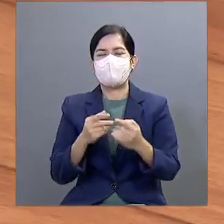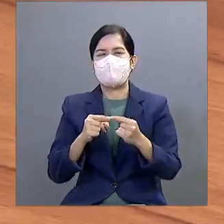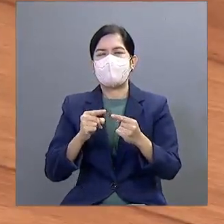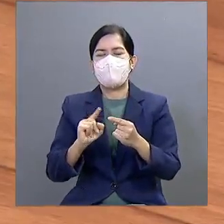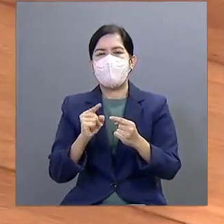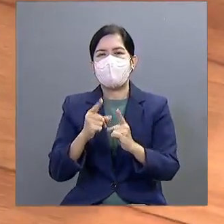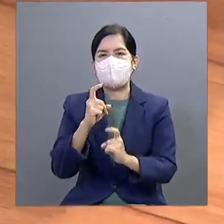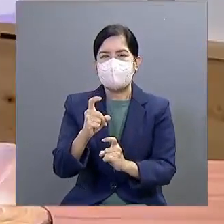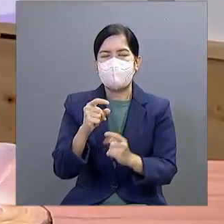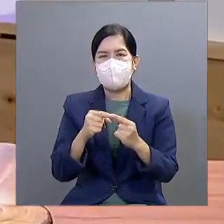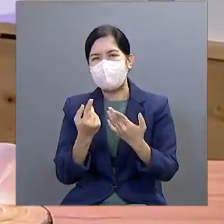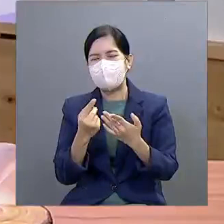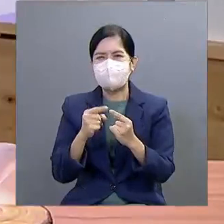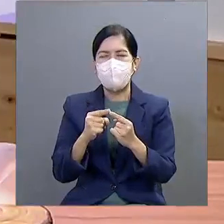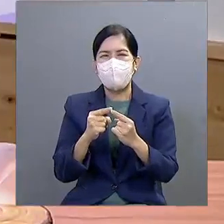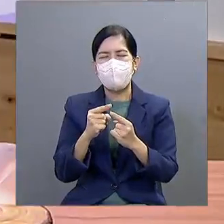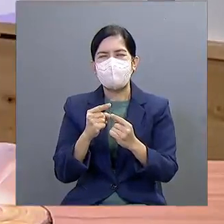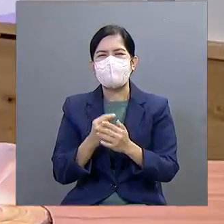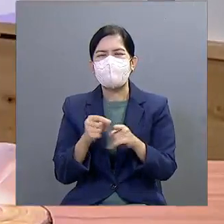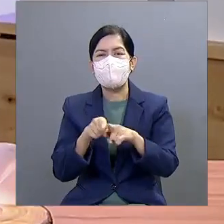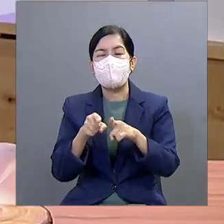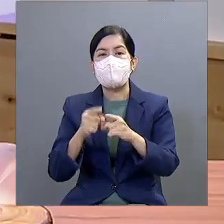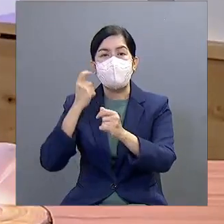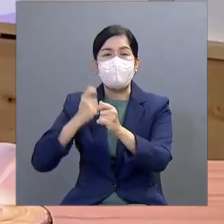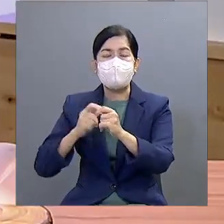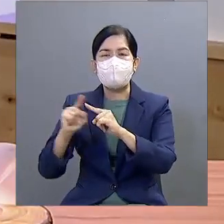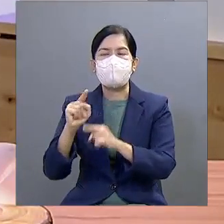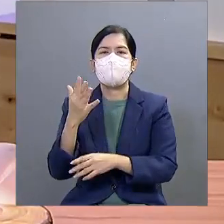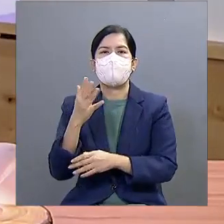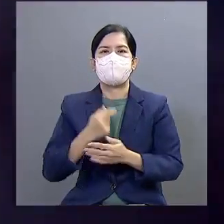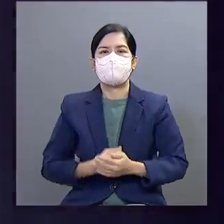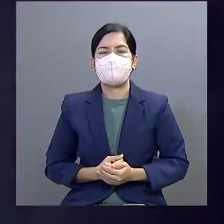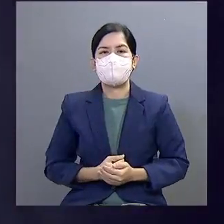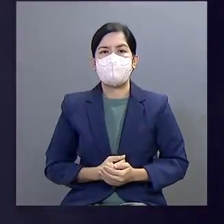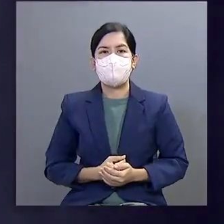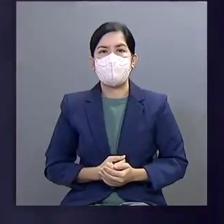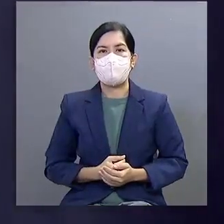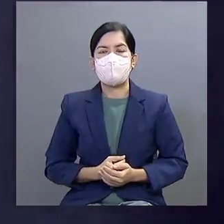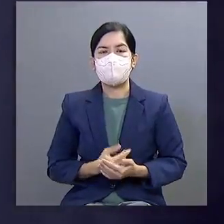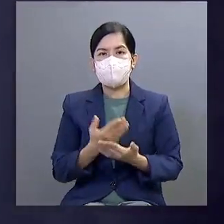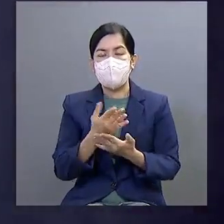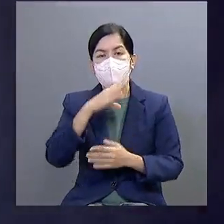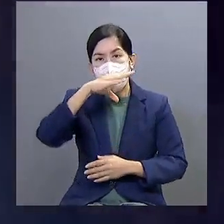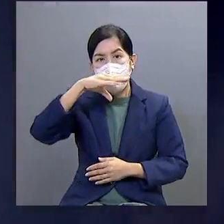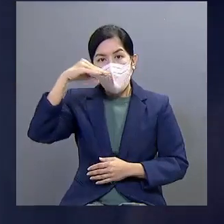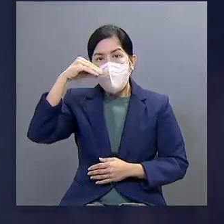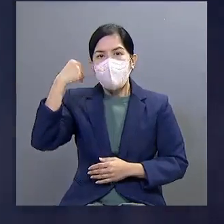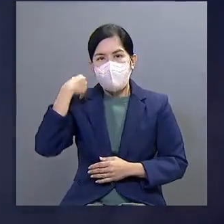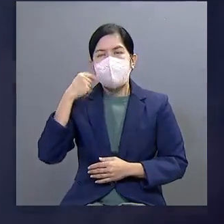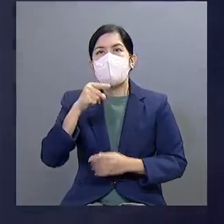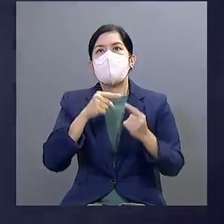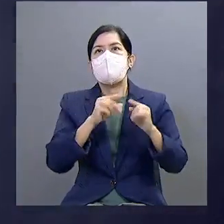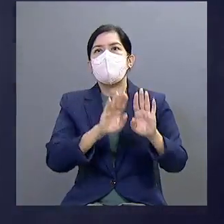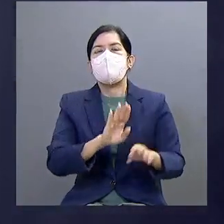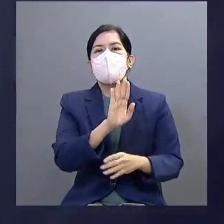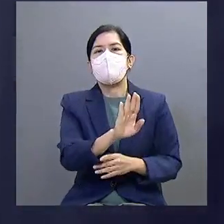ะต่อไปนะคะการจะใช้เป็นน้ำมันหอมระเหยนะคะกลิ่นก็จะเป็นในโทนซีทรัสนะคะนิดหน่